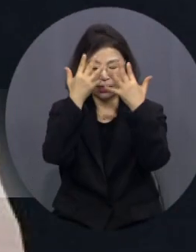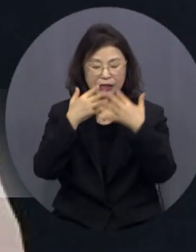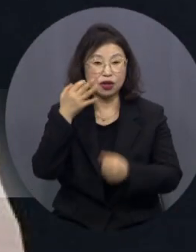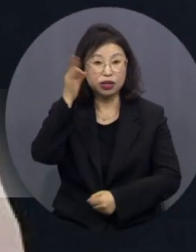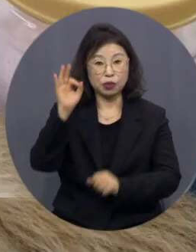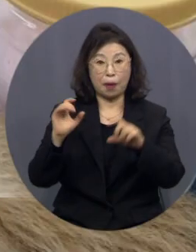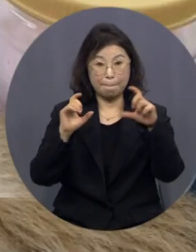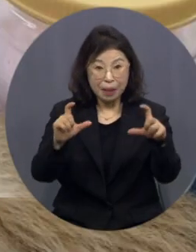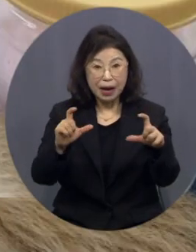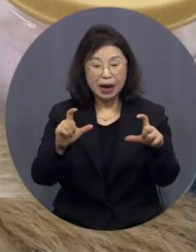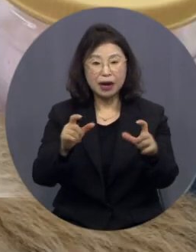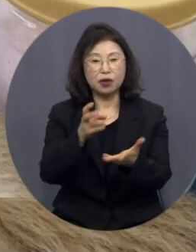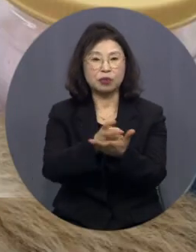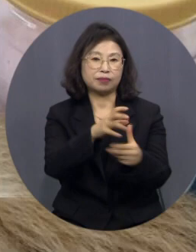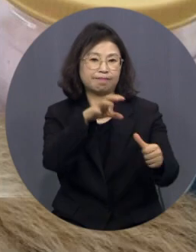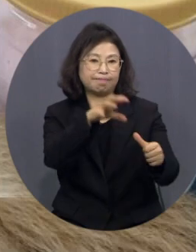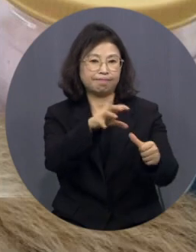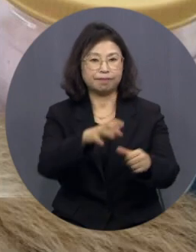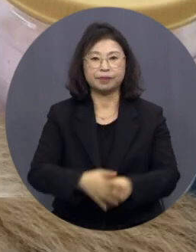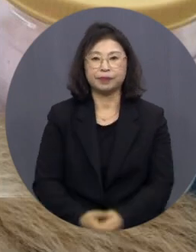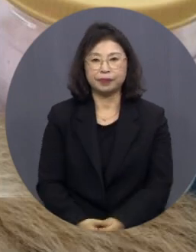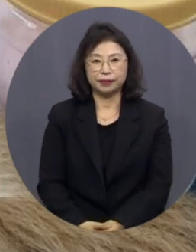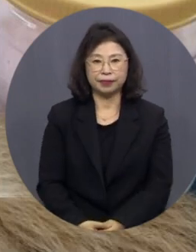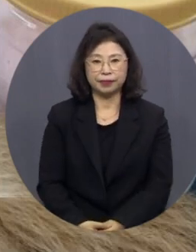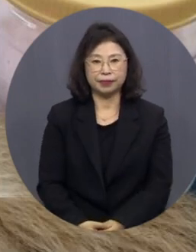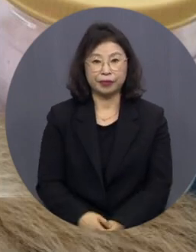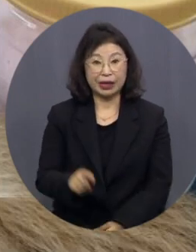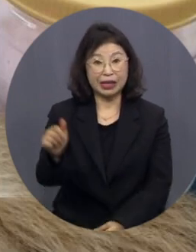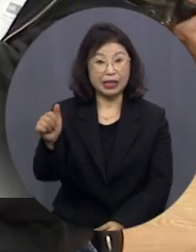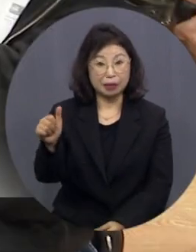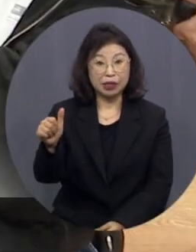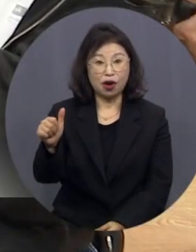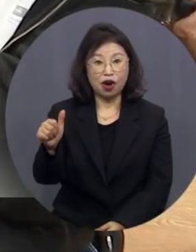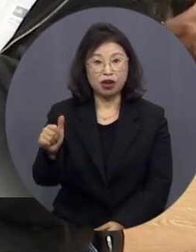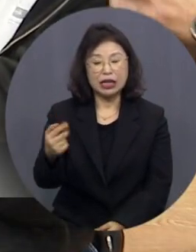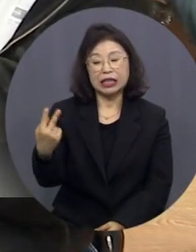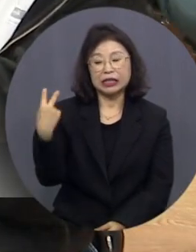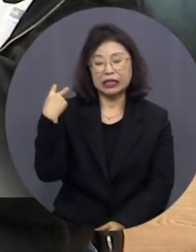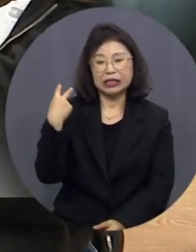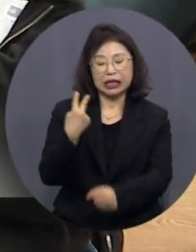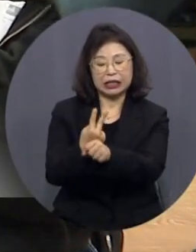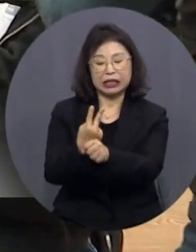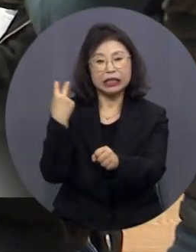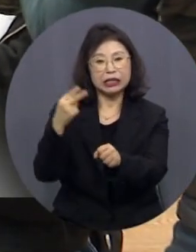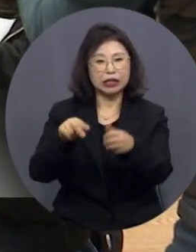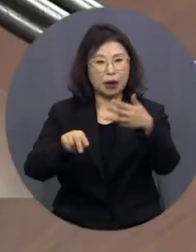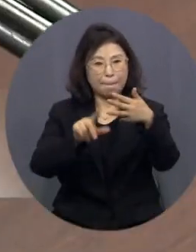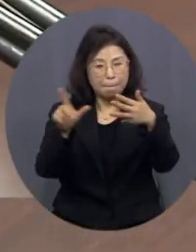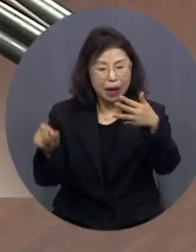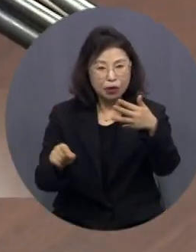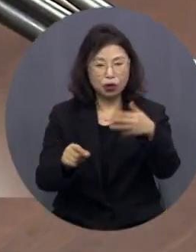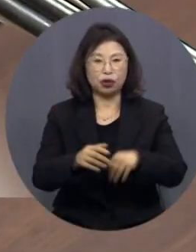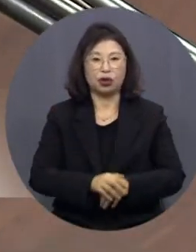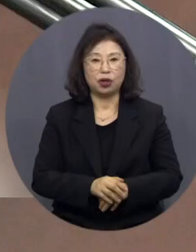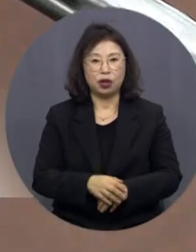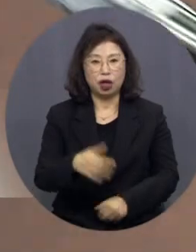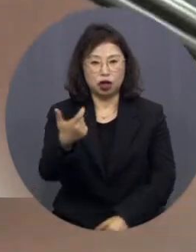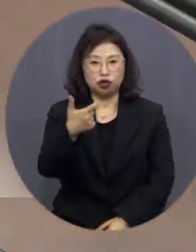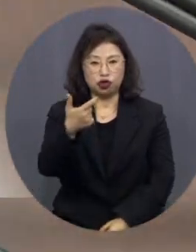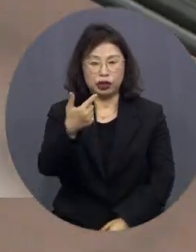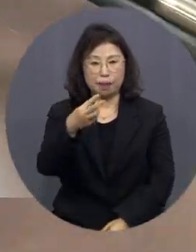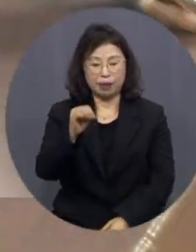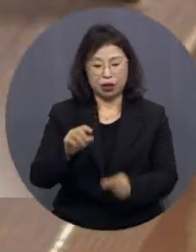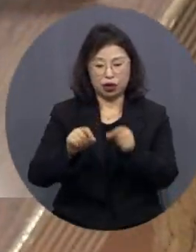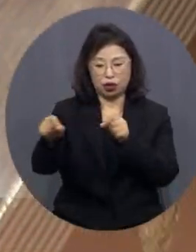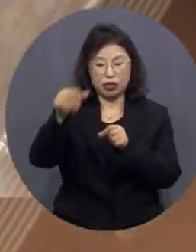10개월을 선고하고 법정 구속했습니다이 남성은 제작년 8월 서시 대정에서 60m 떨어진